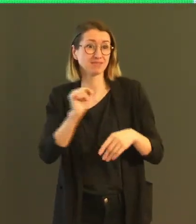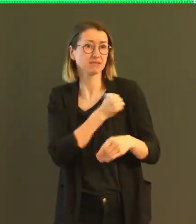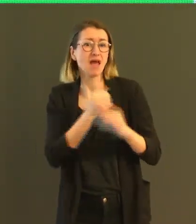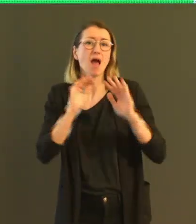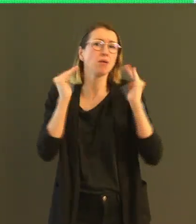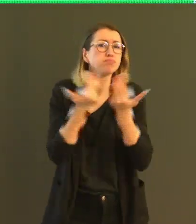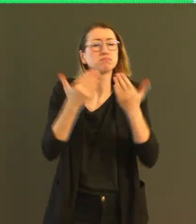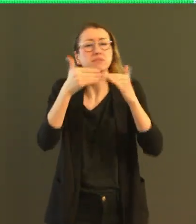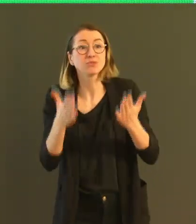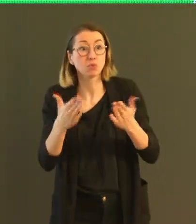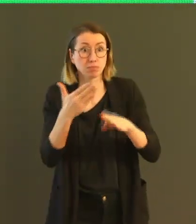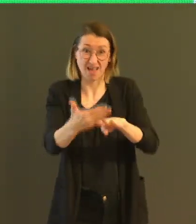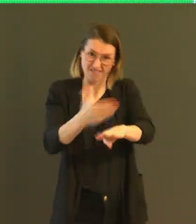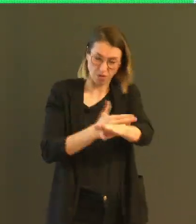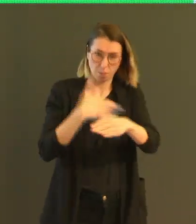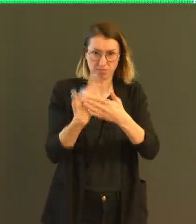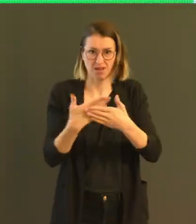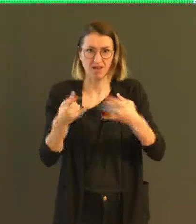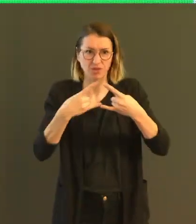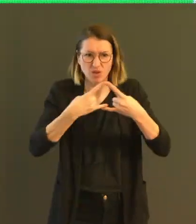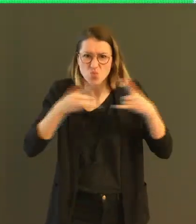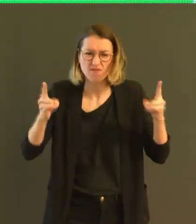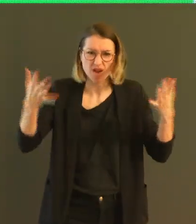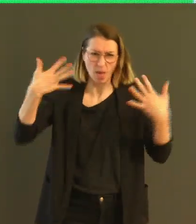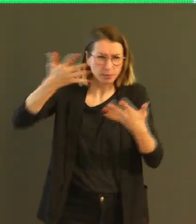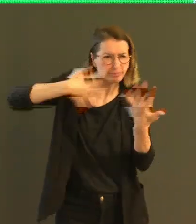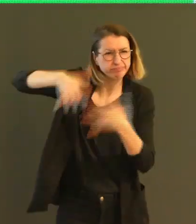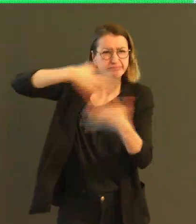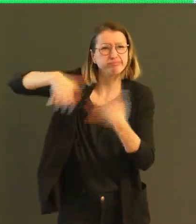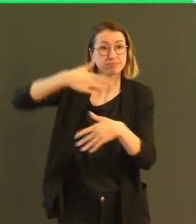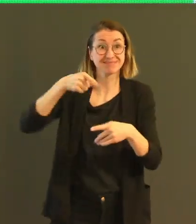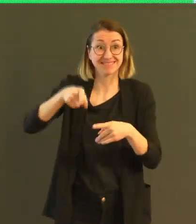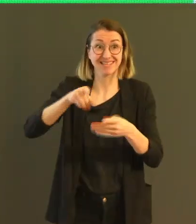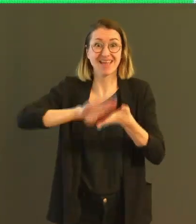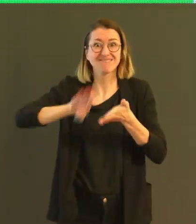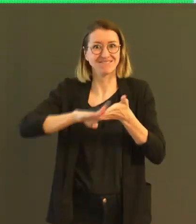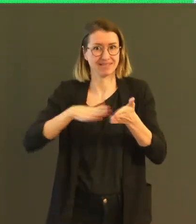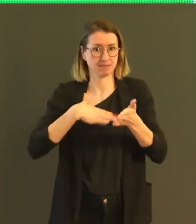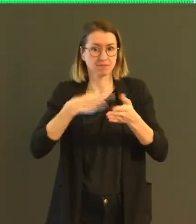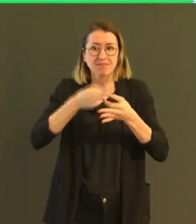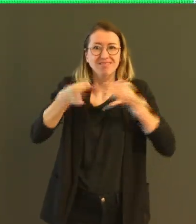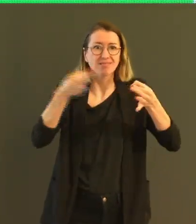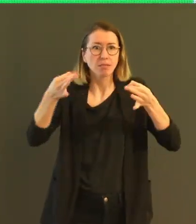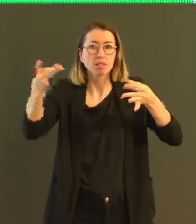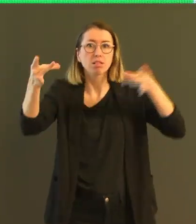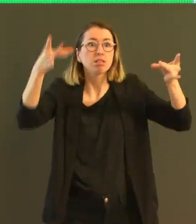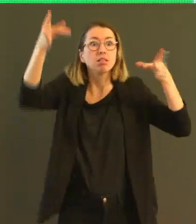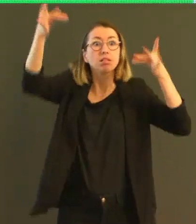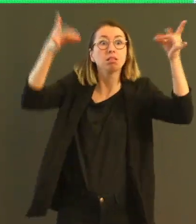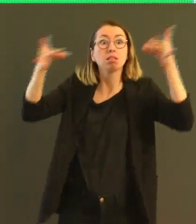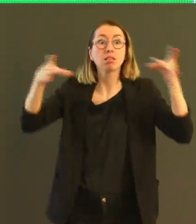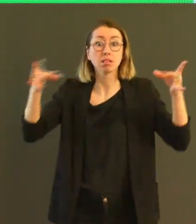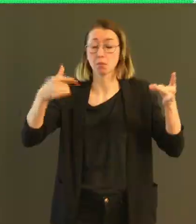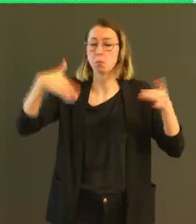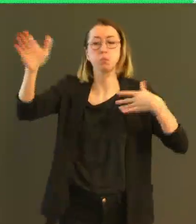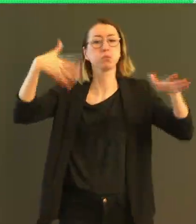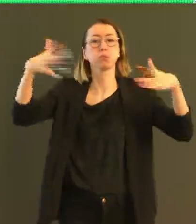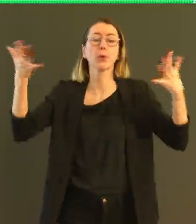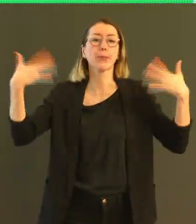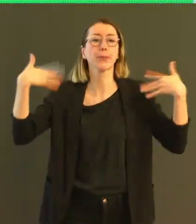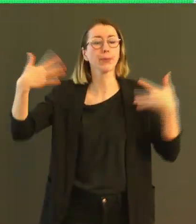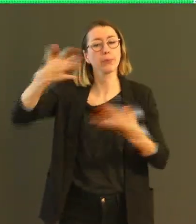manière à éviter que des microparticules puisse éventuellement qui éventuellement jouer un rôle dans la transmission si